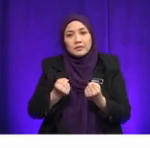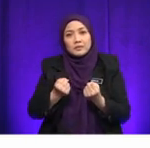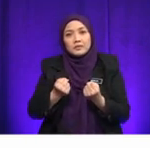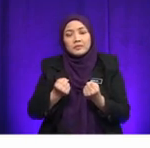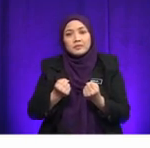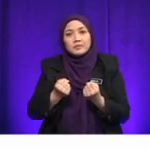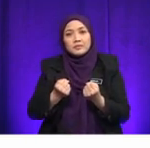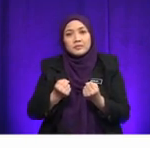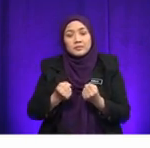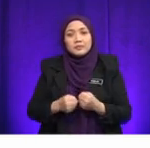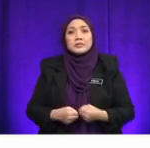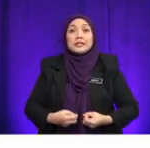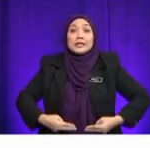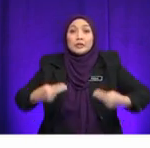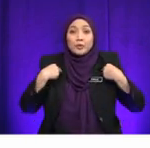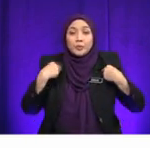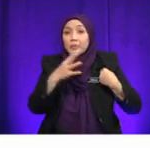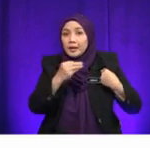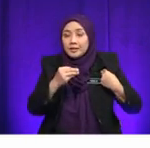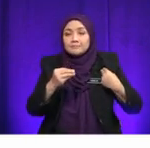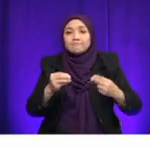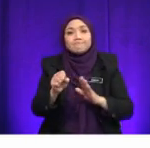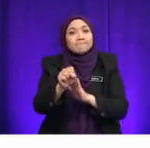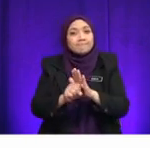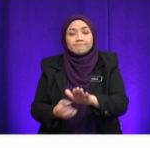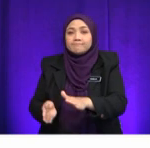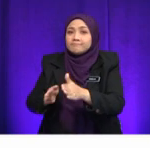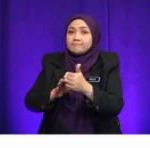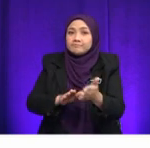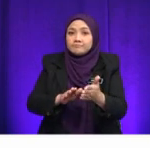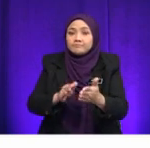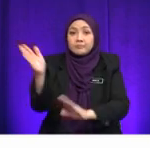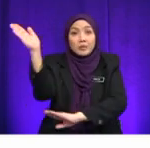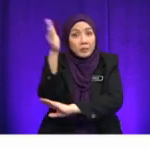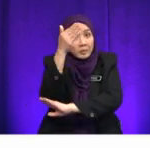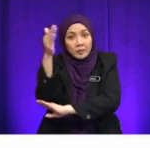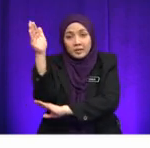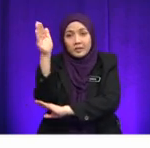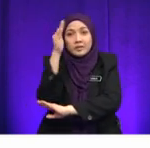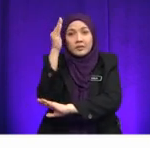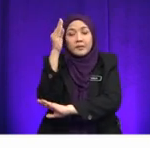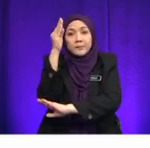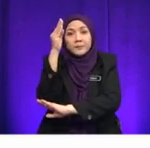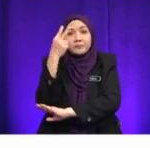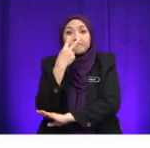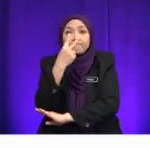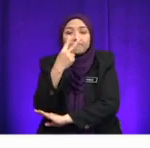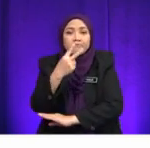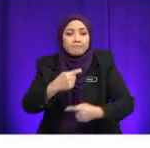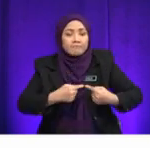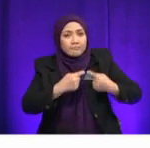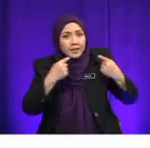sehidup semati mengibarkan bendera menggambarkan hati